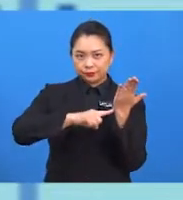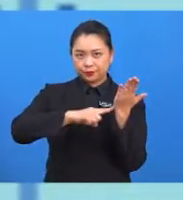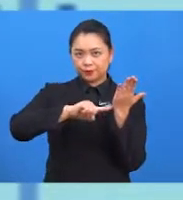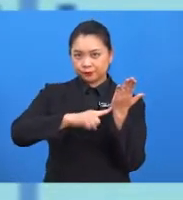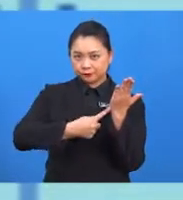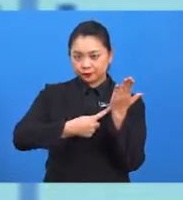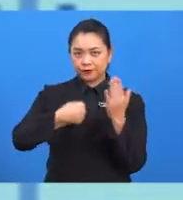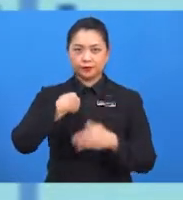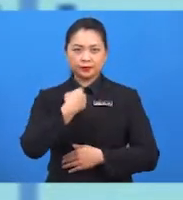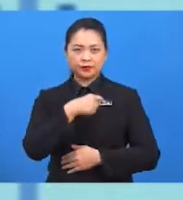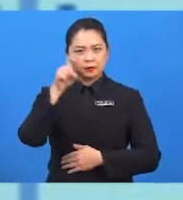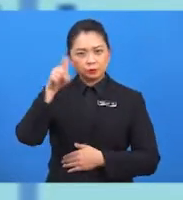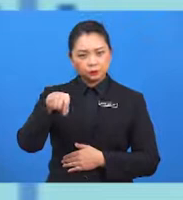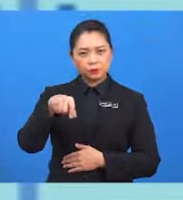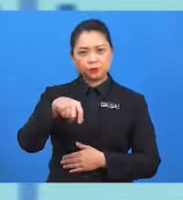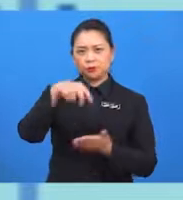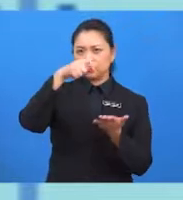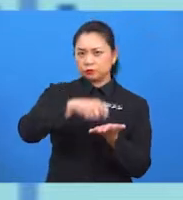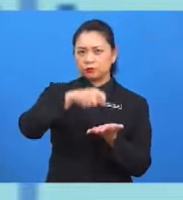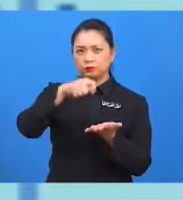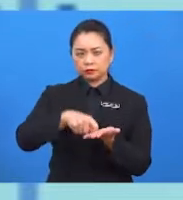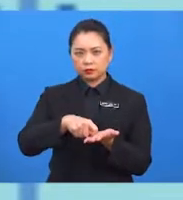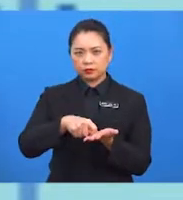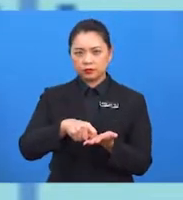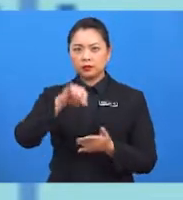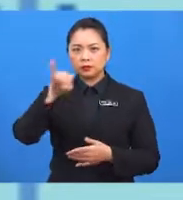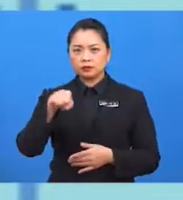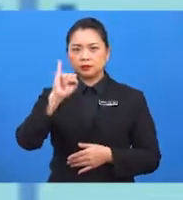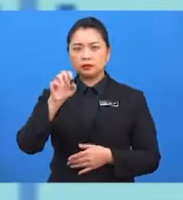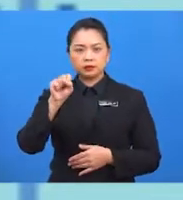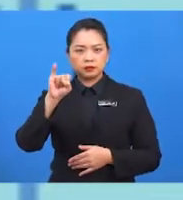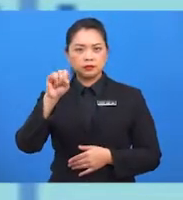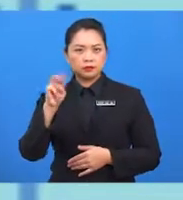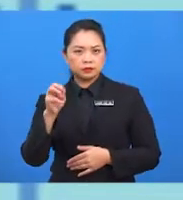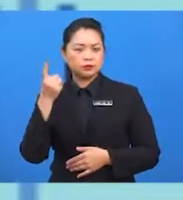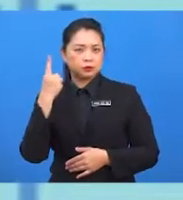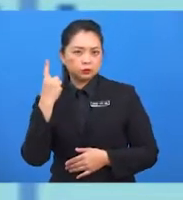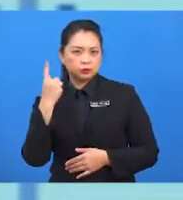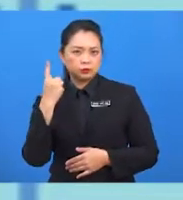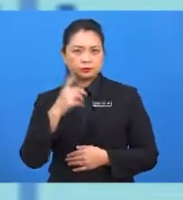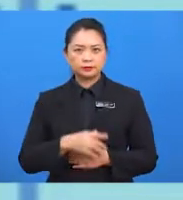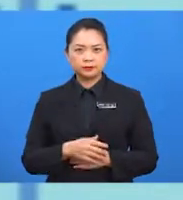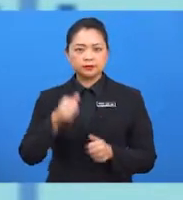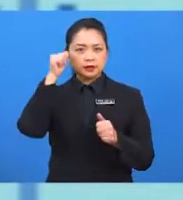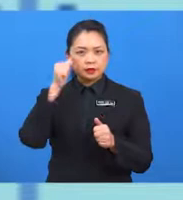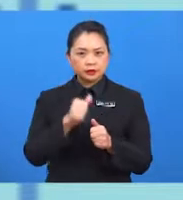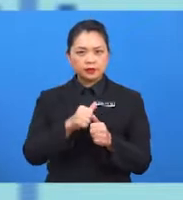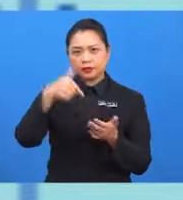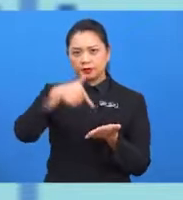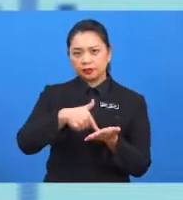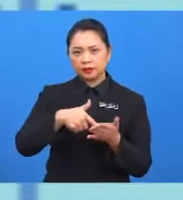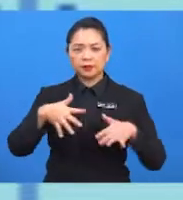kita perlu menghitung jisim ular natrium carbonite Hai Ingatlah kita